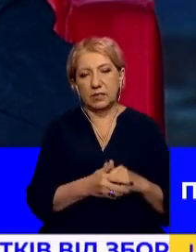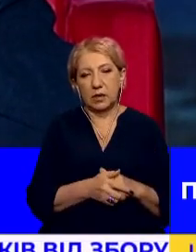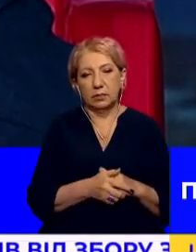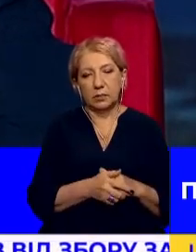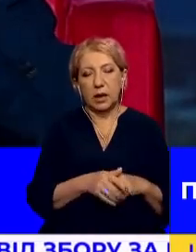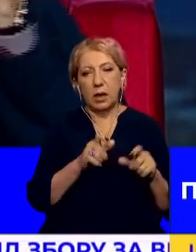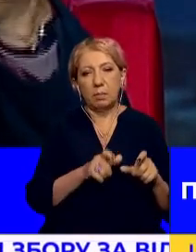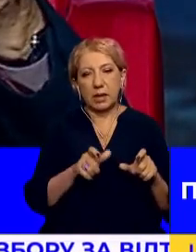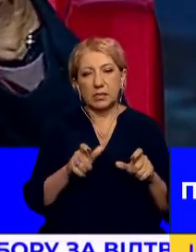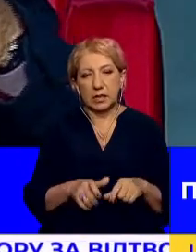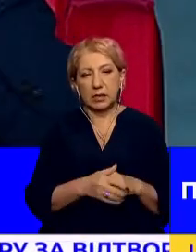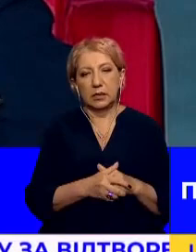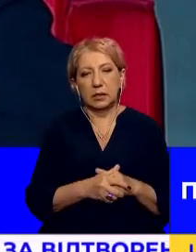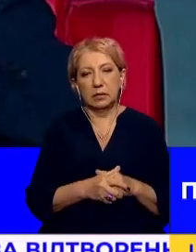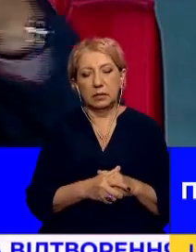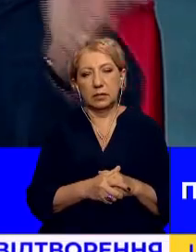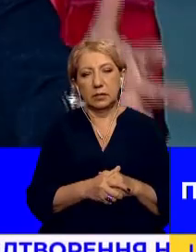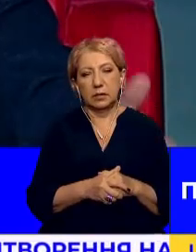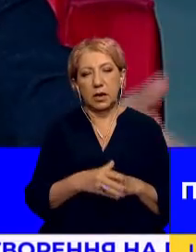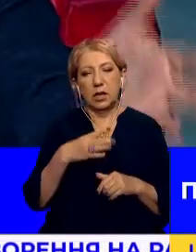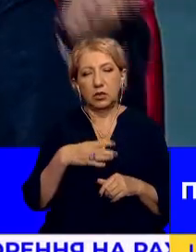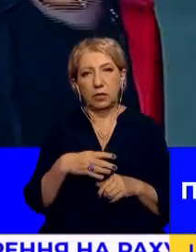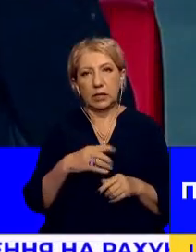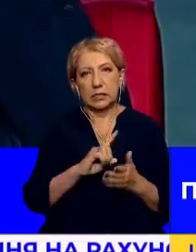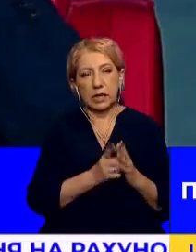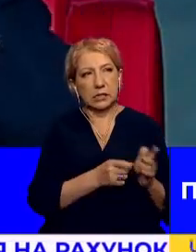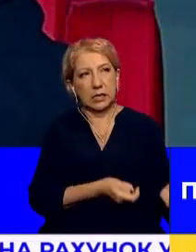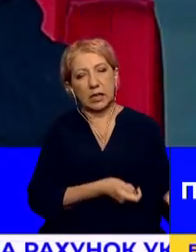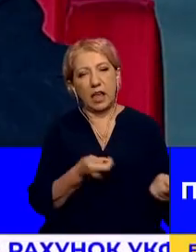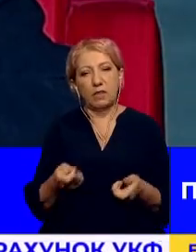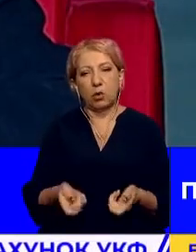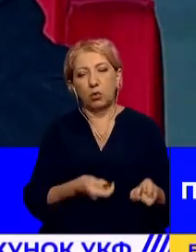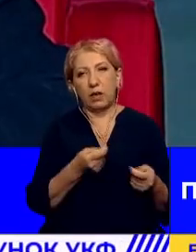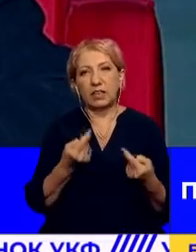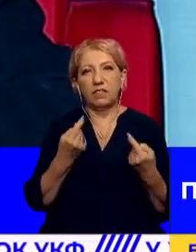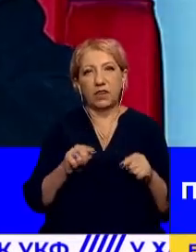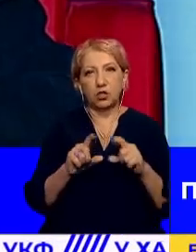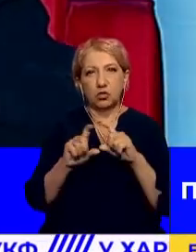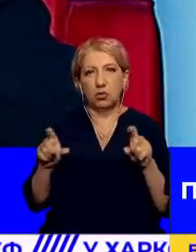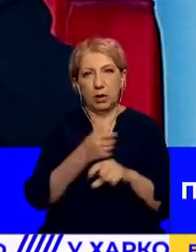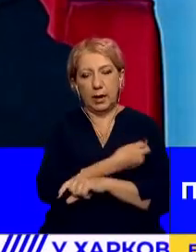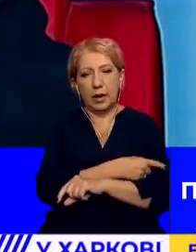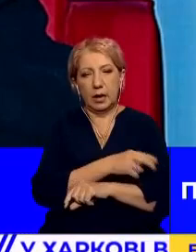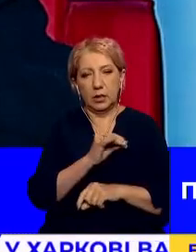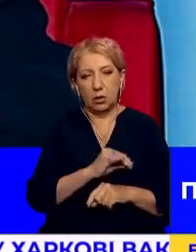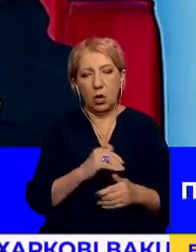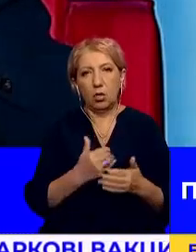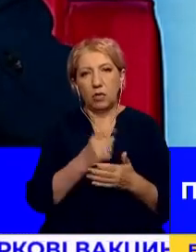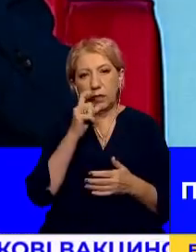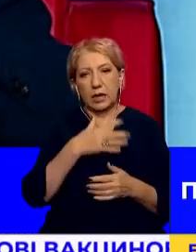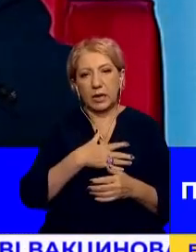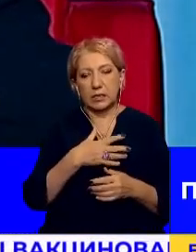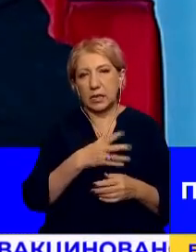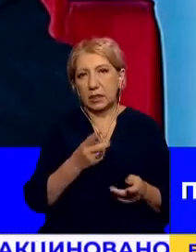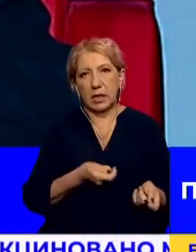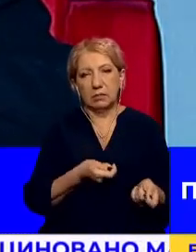Тож пацієнтів, як сказав пан Ляшко, довелося екстрено евакуювати до іншого закладу. Новий кисень до